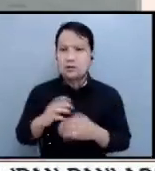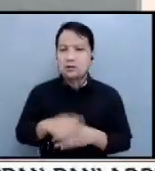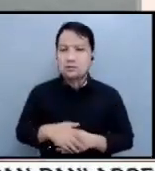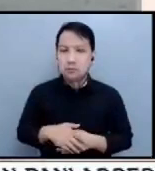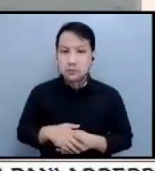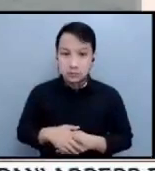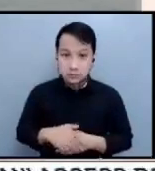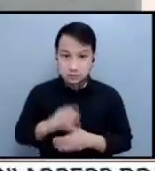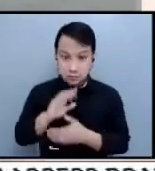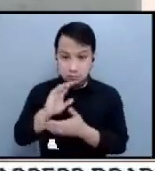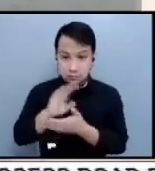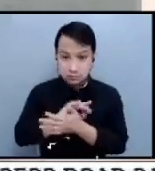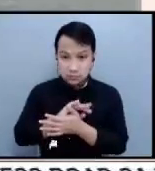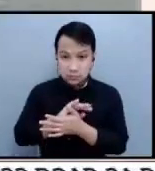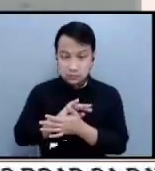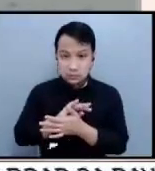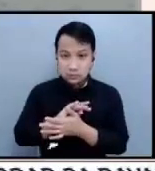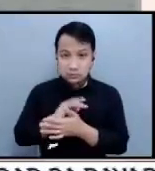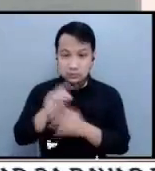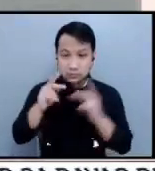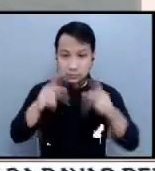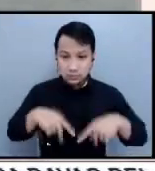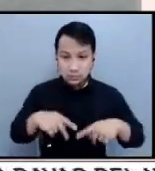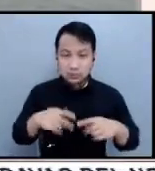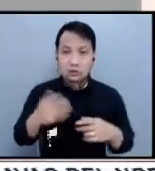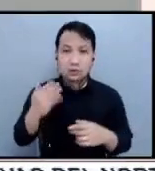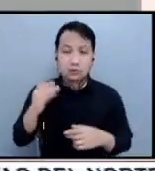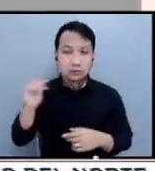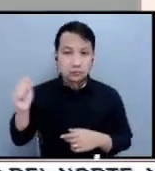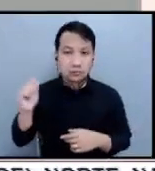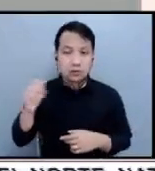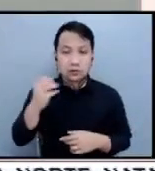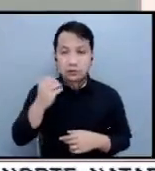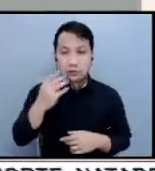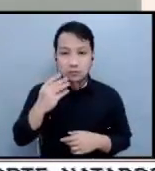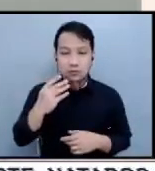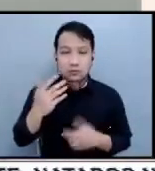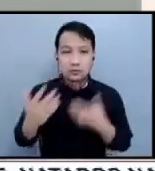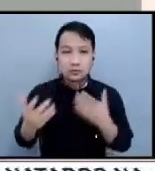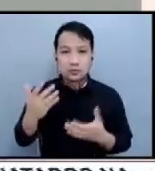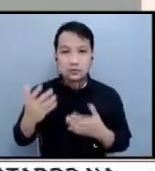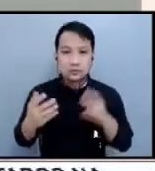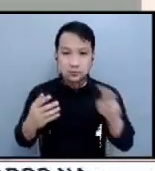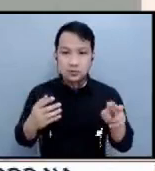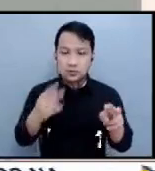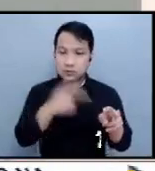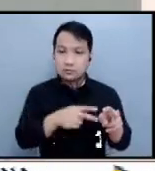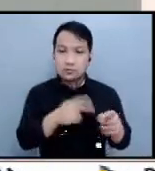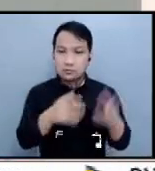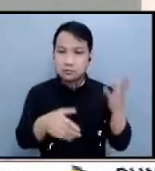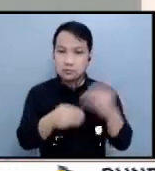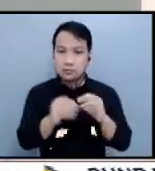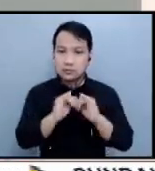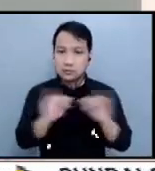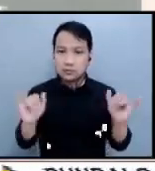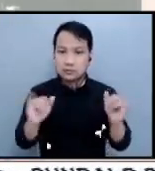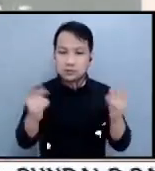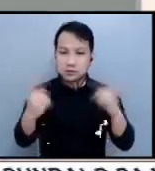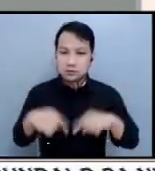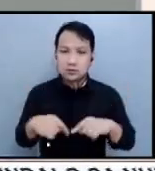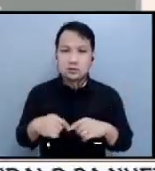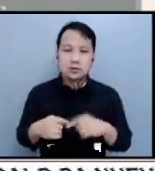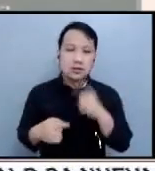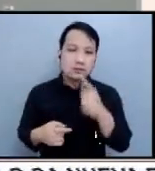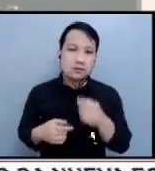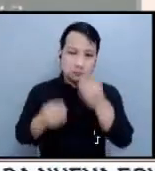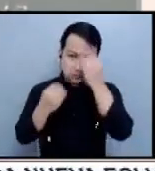mag-terminate ang pagkakaroon ng COVID-19 ng isang empleyado, lalo na dyan sa Hong Kong, and even under their own laws, no, ganyan ang sitwasyon. Kaya idudulog natin